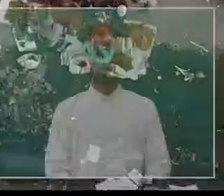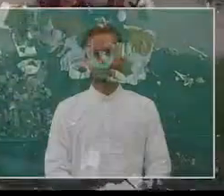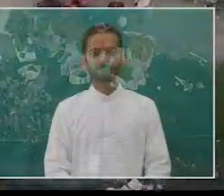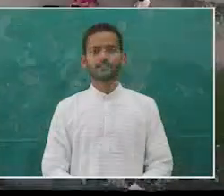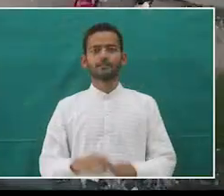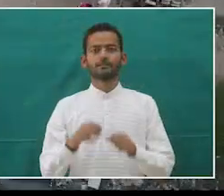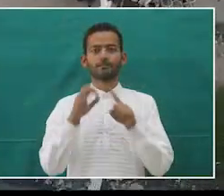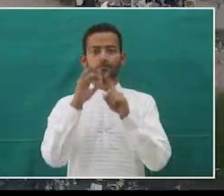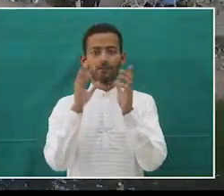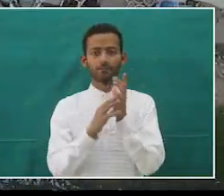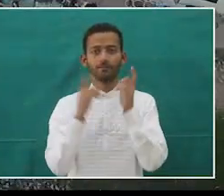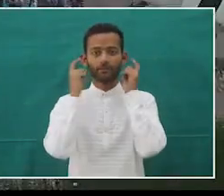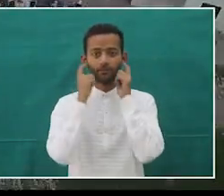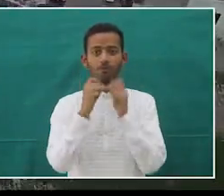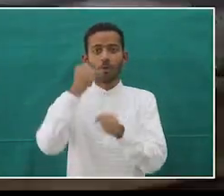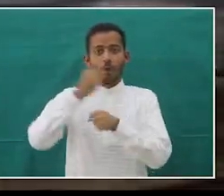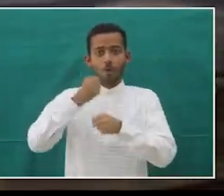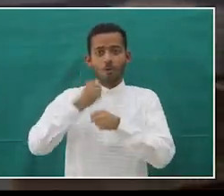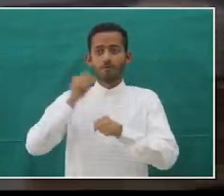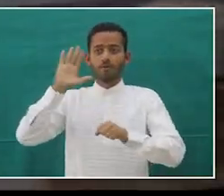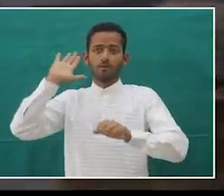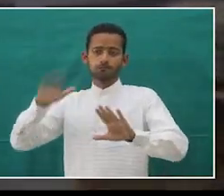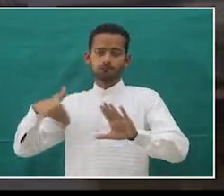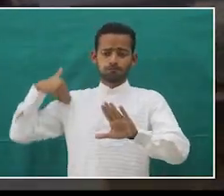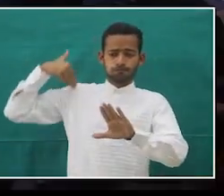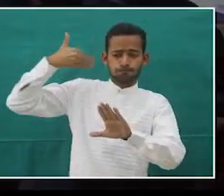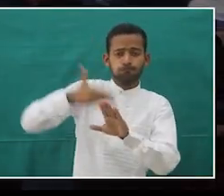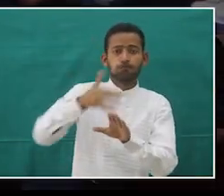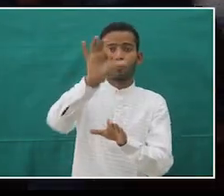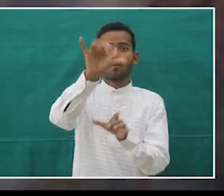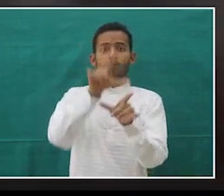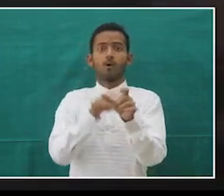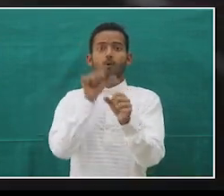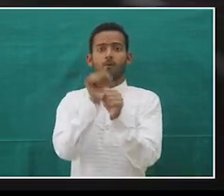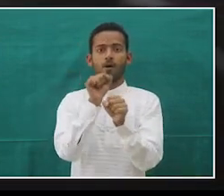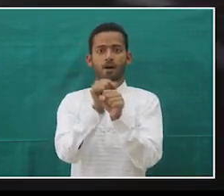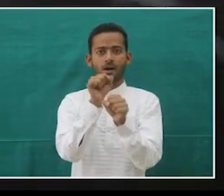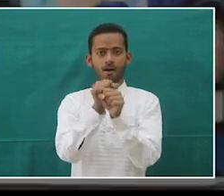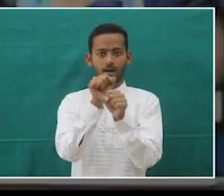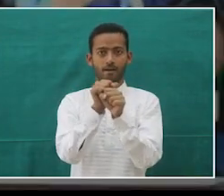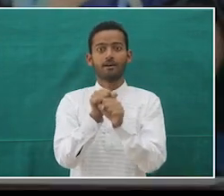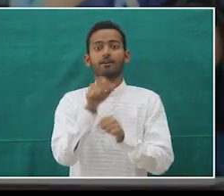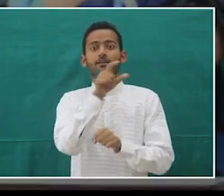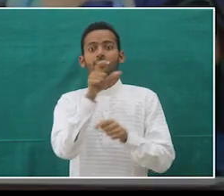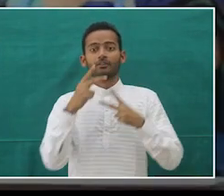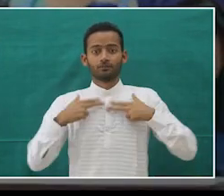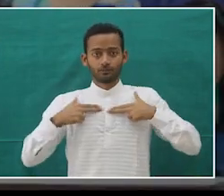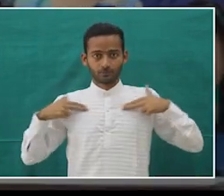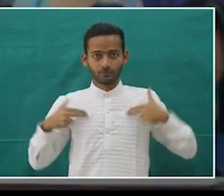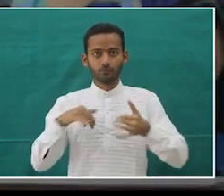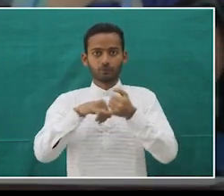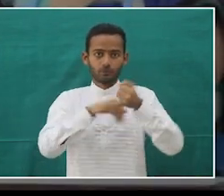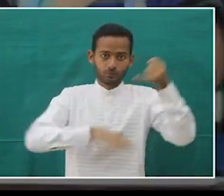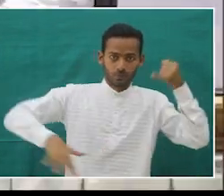देश के मध्य वर्गीय लोगों को सामाजिक न्याय सामान्य सम्मान और समाज अवसर